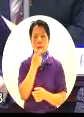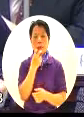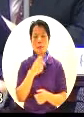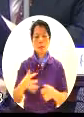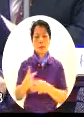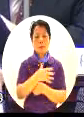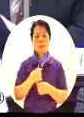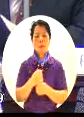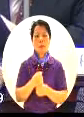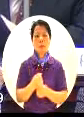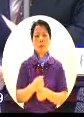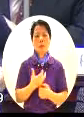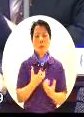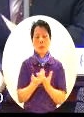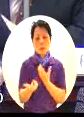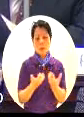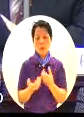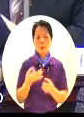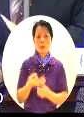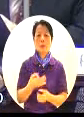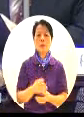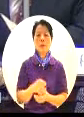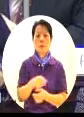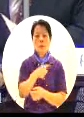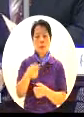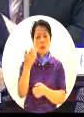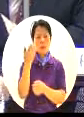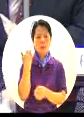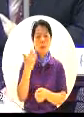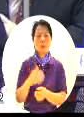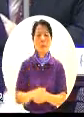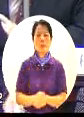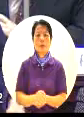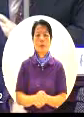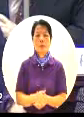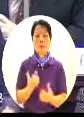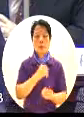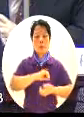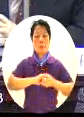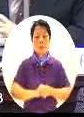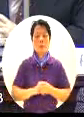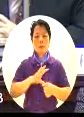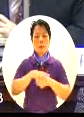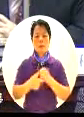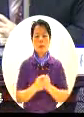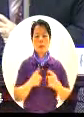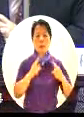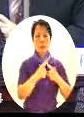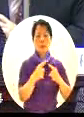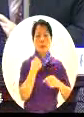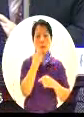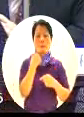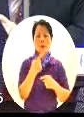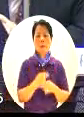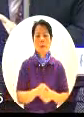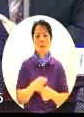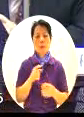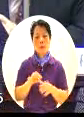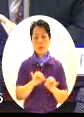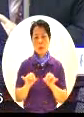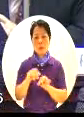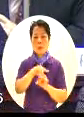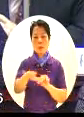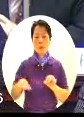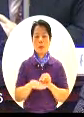筹分配款因过去吼、哦、啊，这个决定包括人口、面积